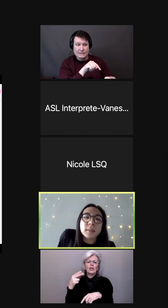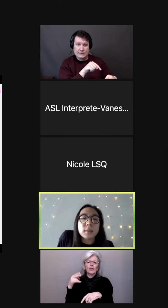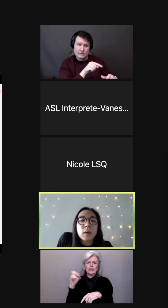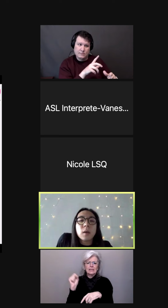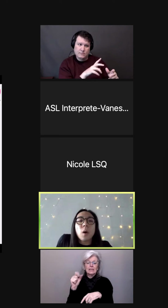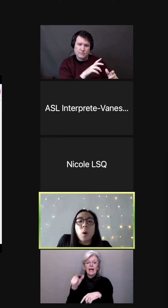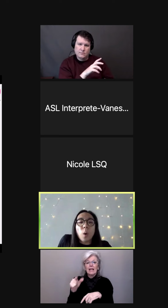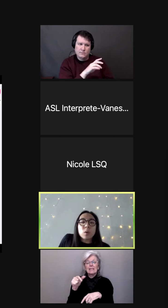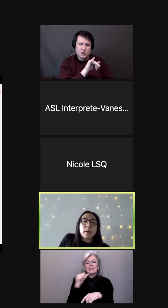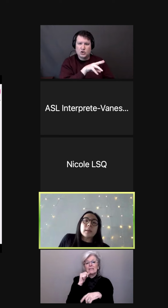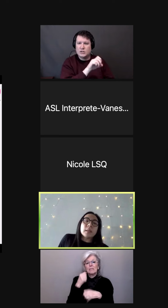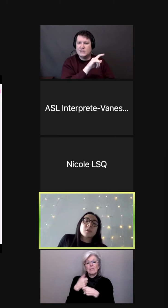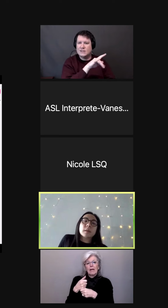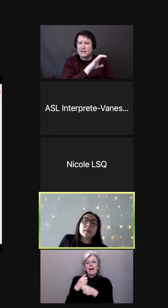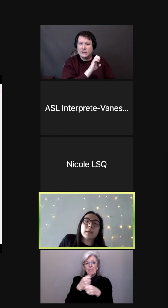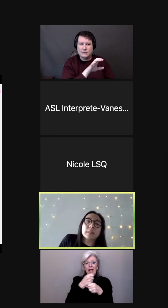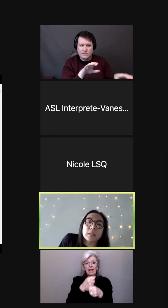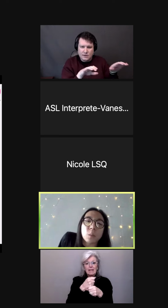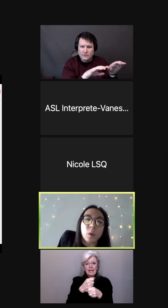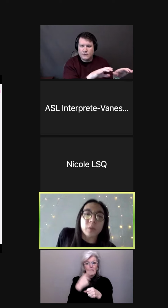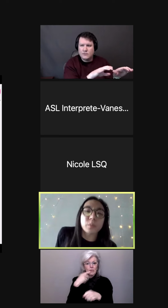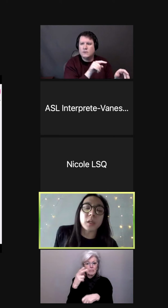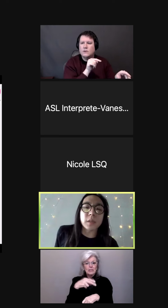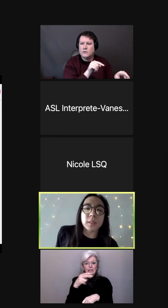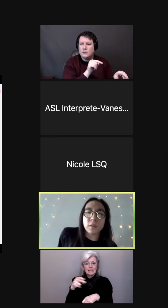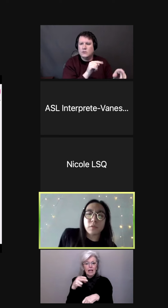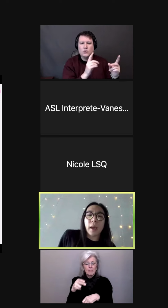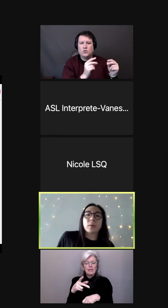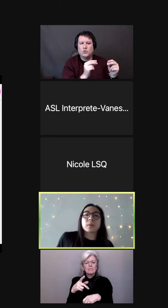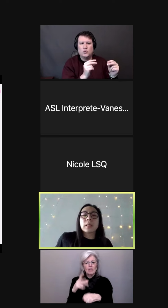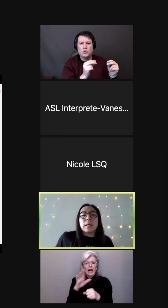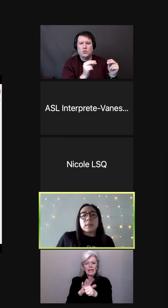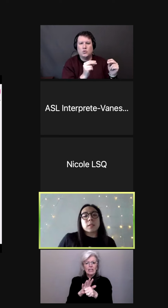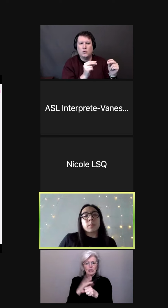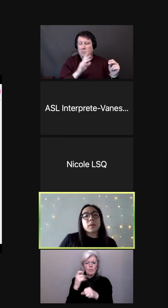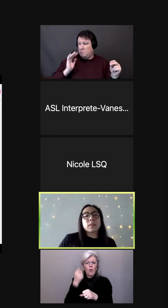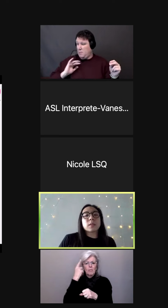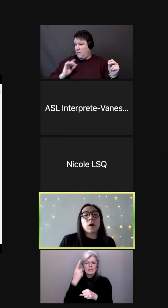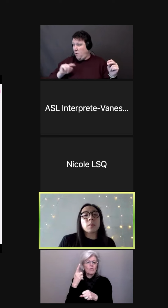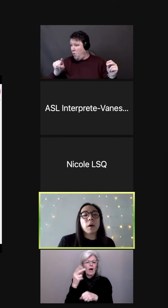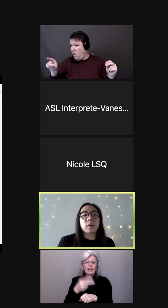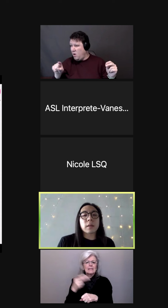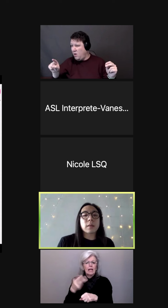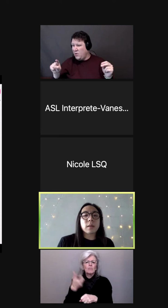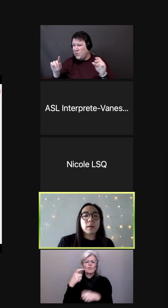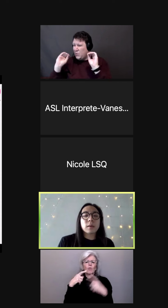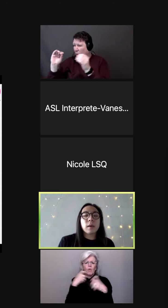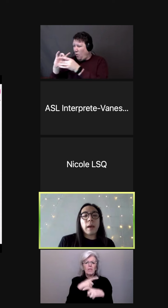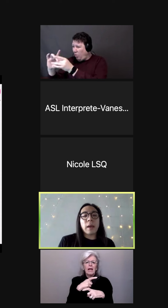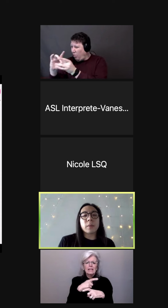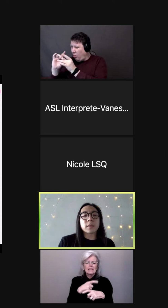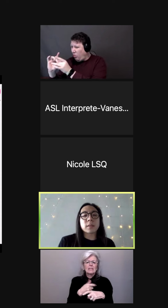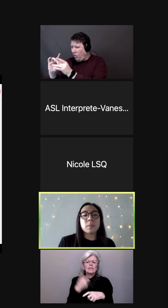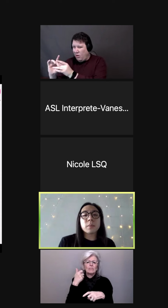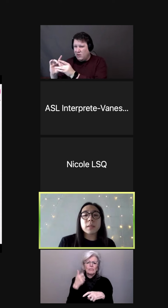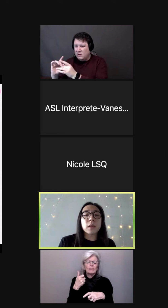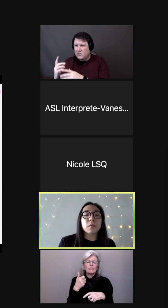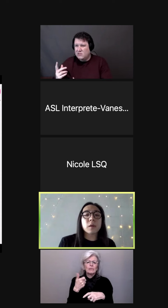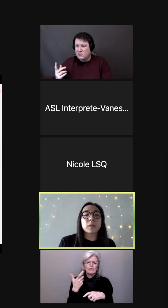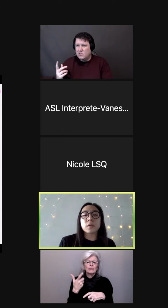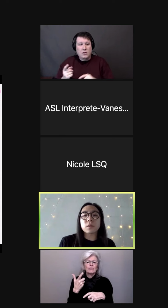pour les personnes handicapées sont engagés dans la construction d'une compréhension du handicap qui est plus complexe, plus entière et plus